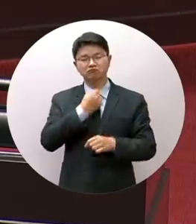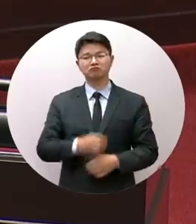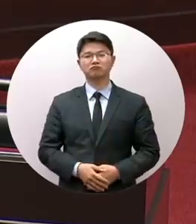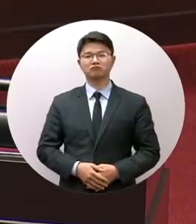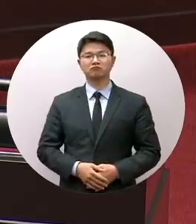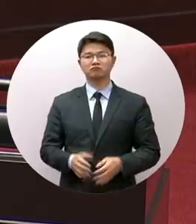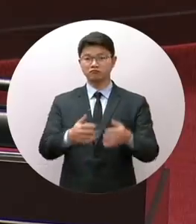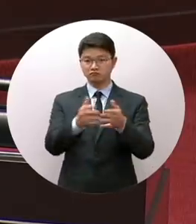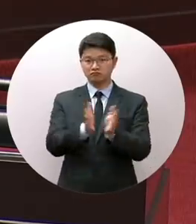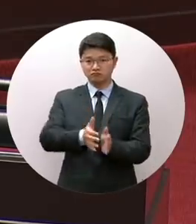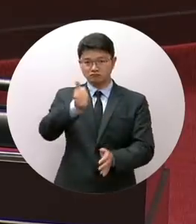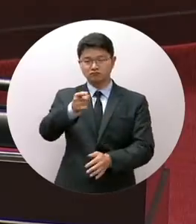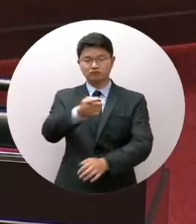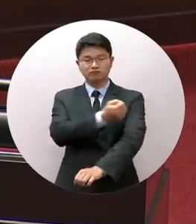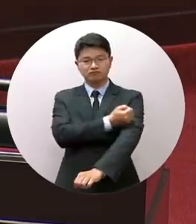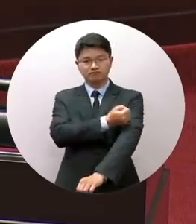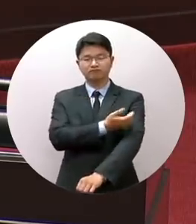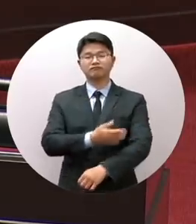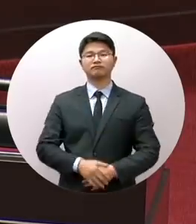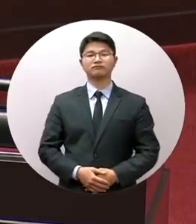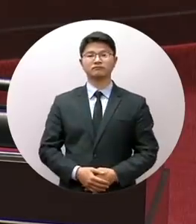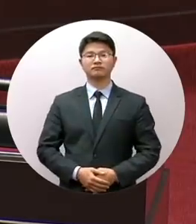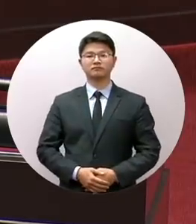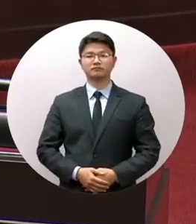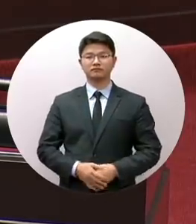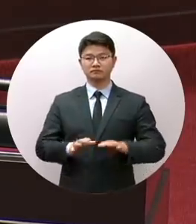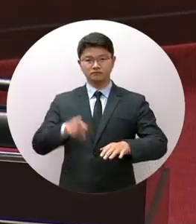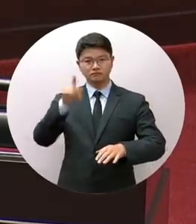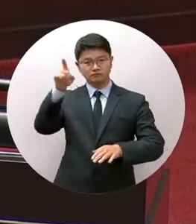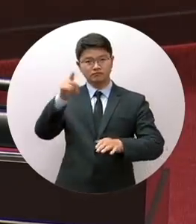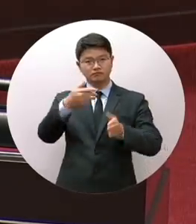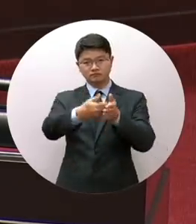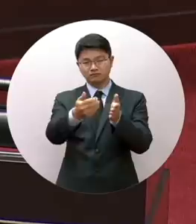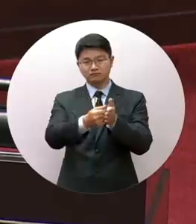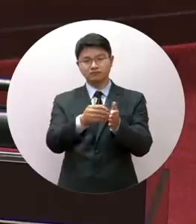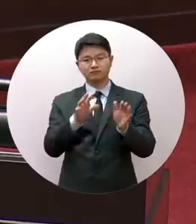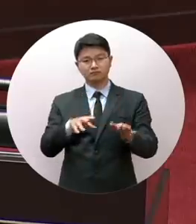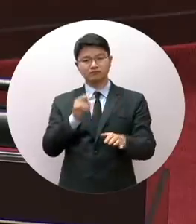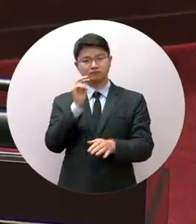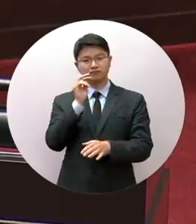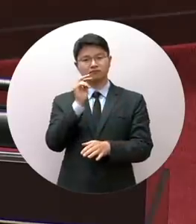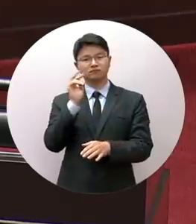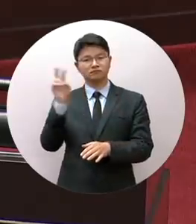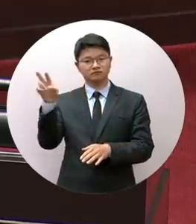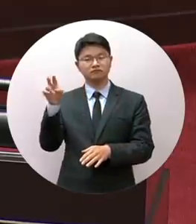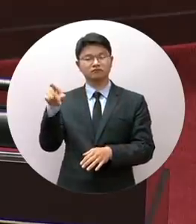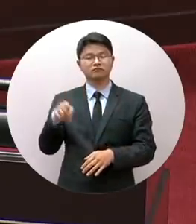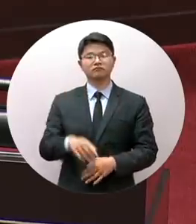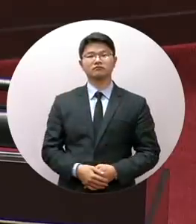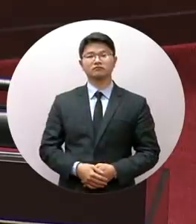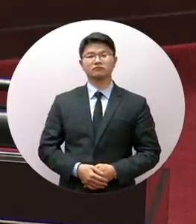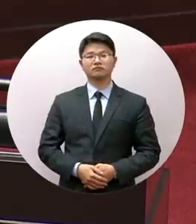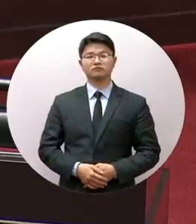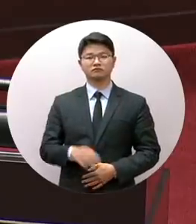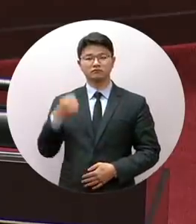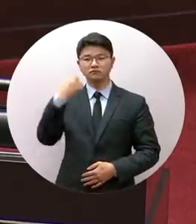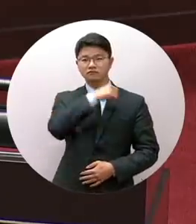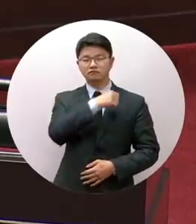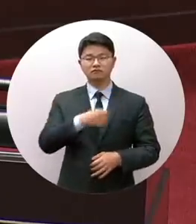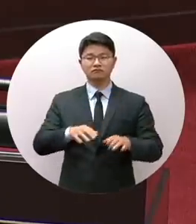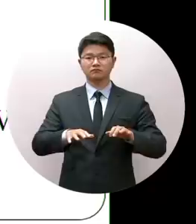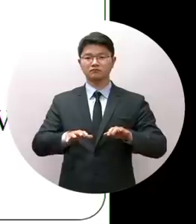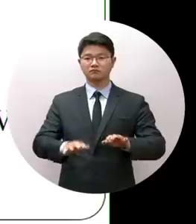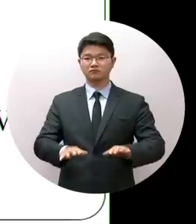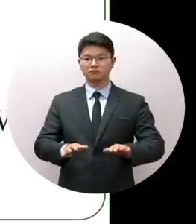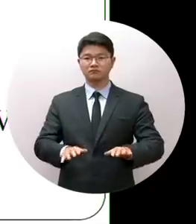辛苦了，部长。 是。 我们来看这一张图，我相信你很清楚，台湾已经